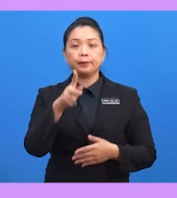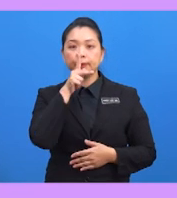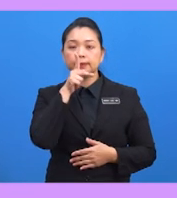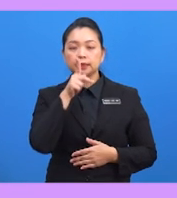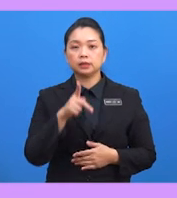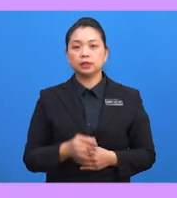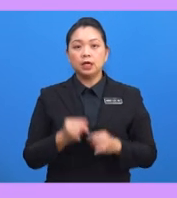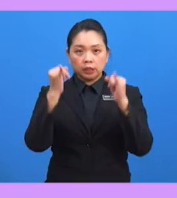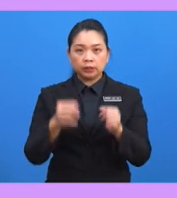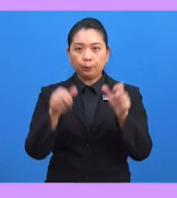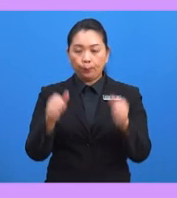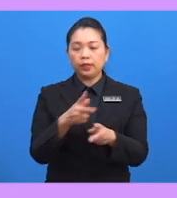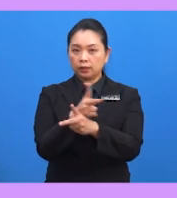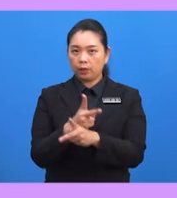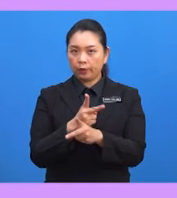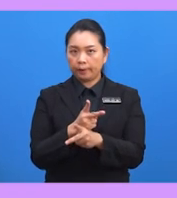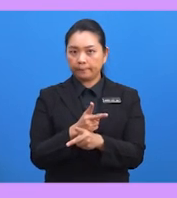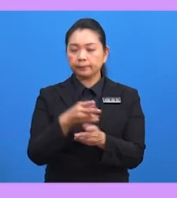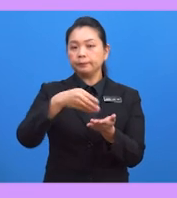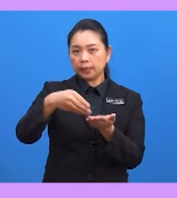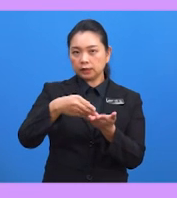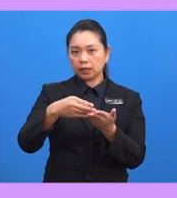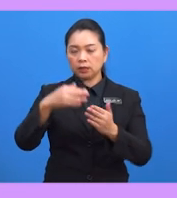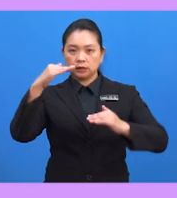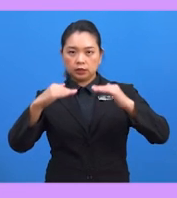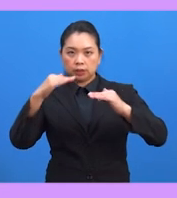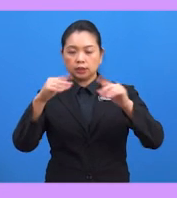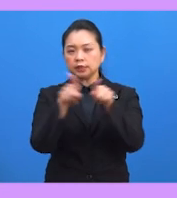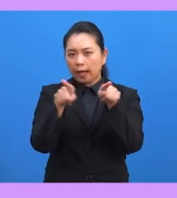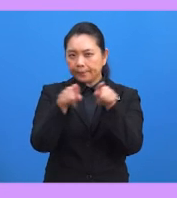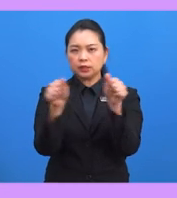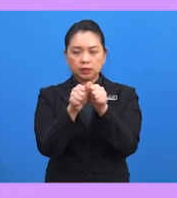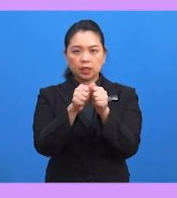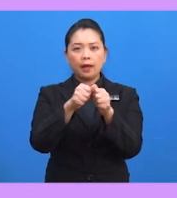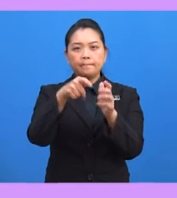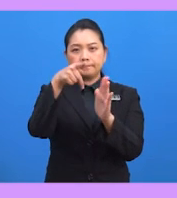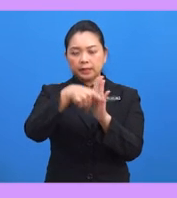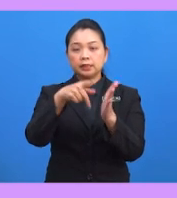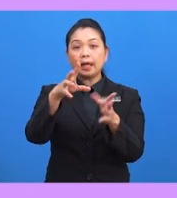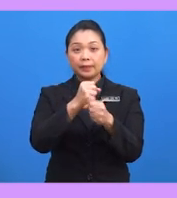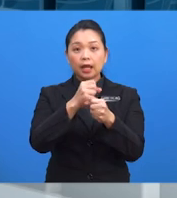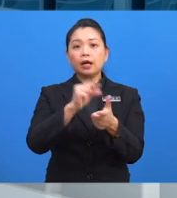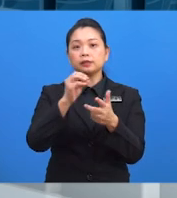membolehkan individu mengawal perbelanjaan selaras dengan pendapatan yang diperolehi.